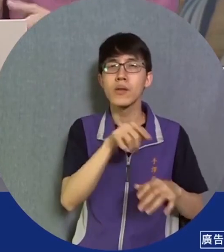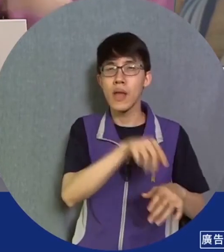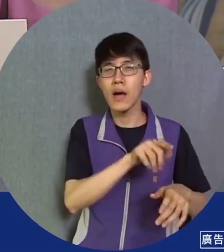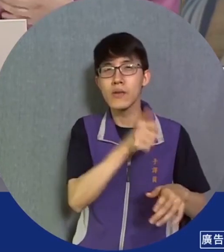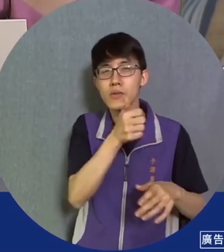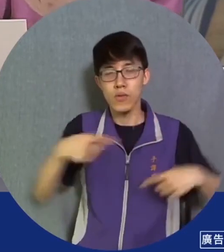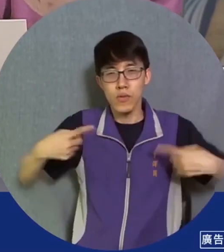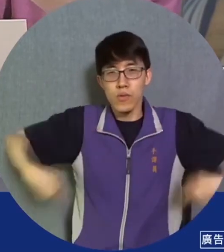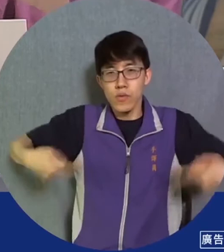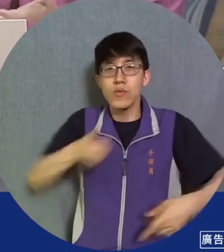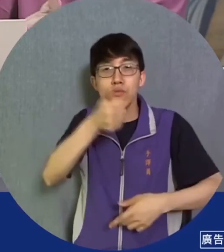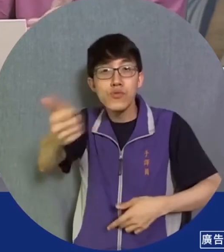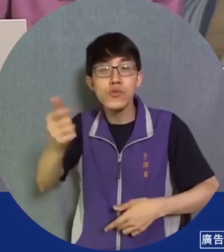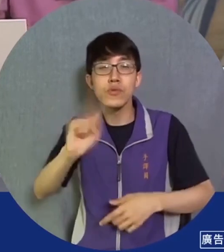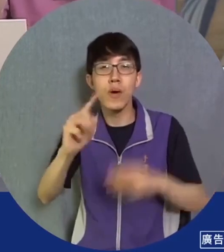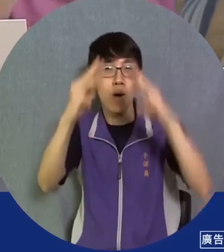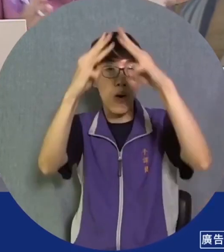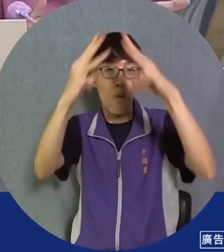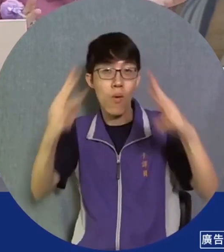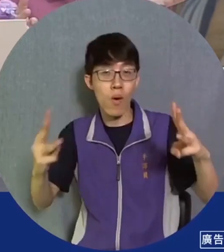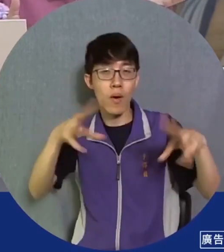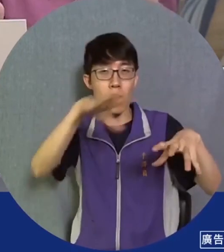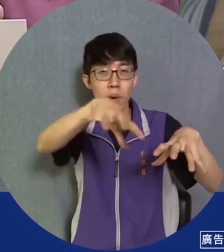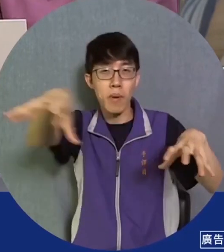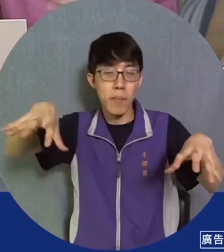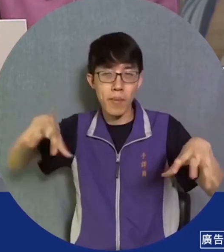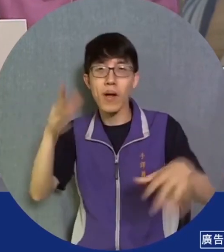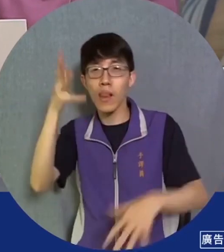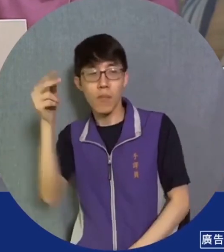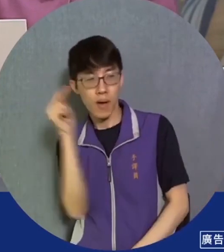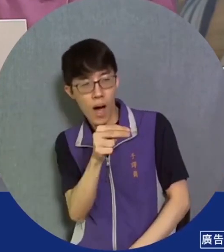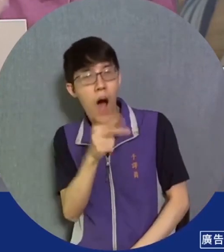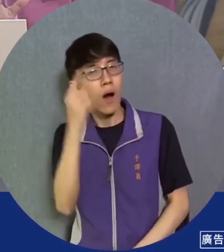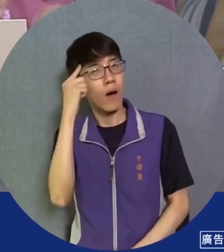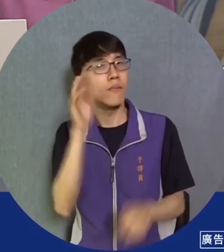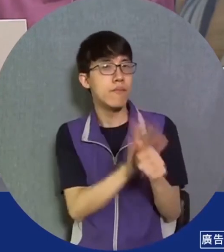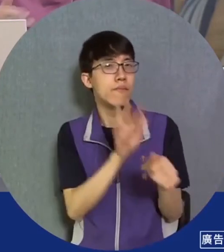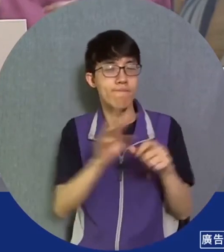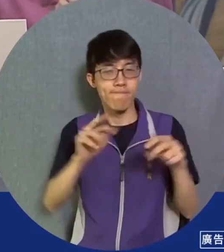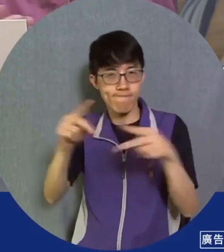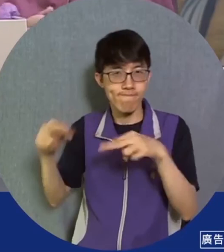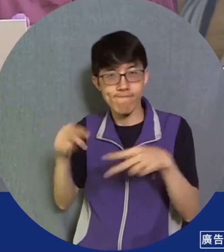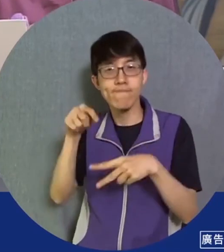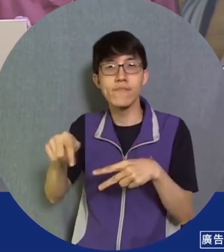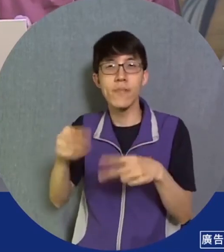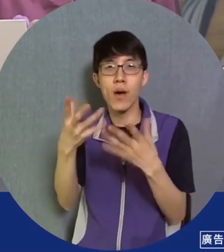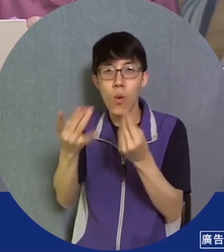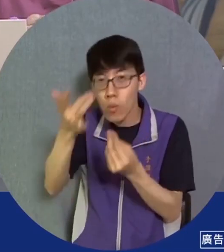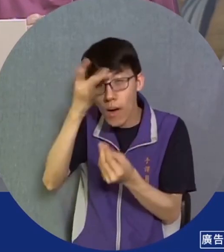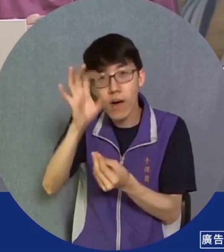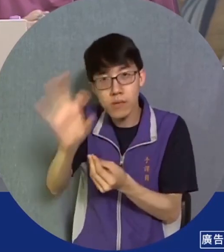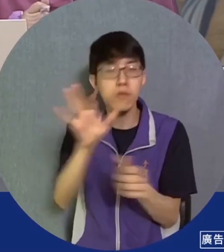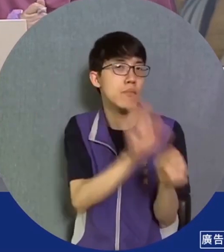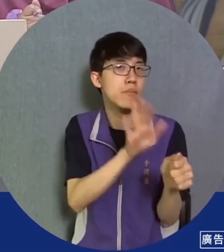开始改 没 变 错。 他的露营场地有那个无障碍厕所啊。其实只要你出现， 就开始有一些发酵的作用了。所以其